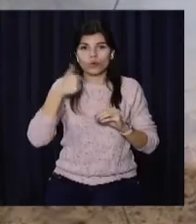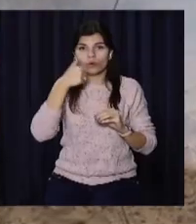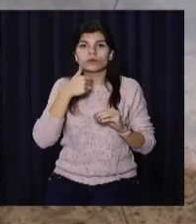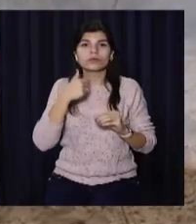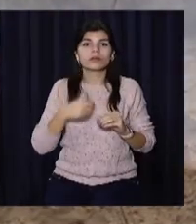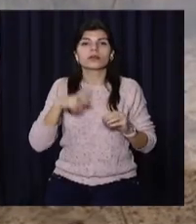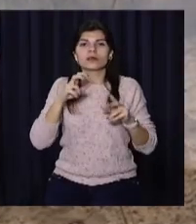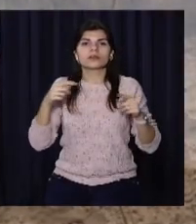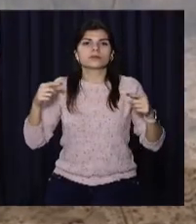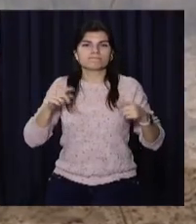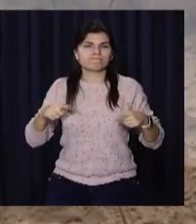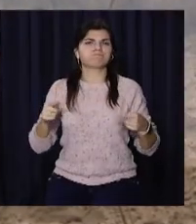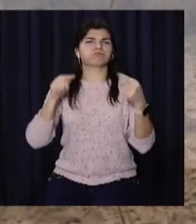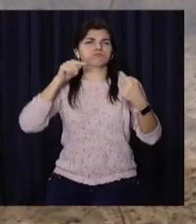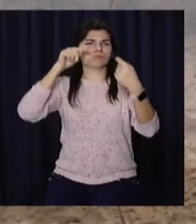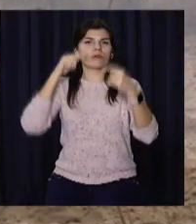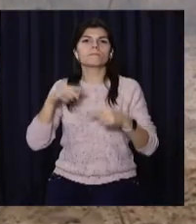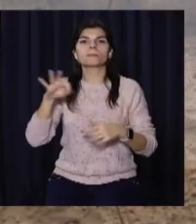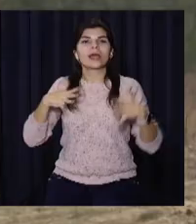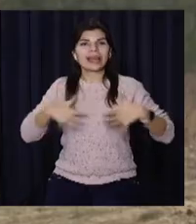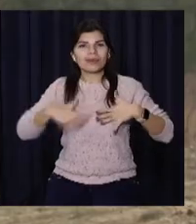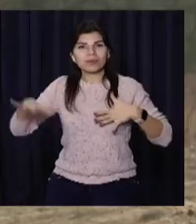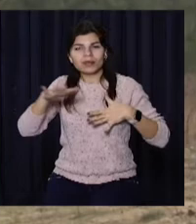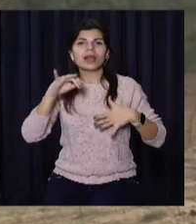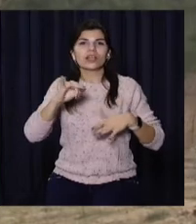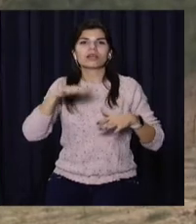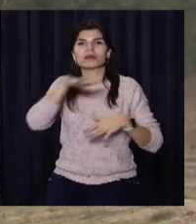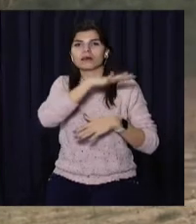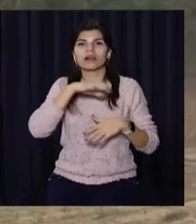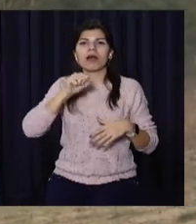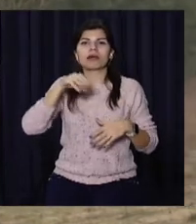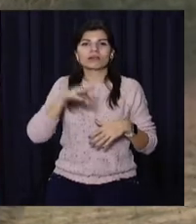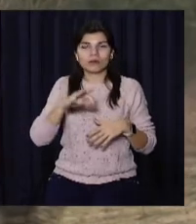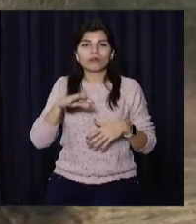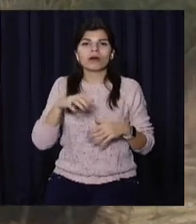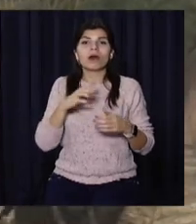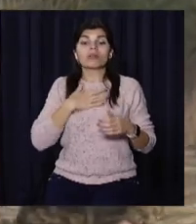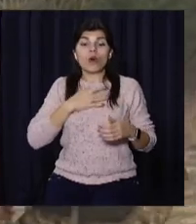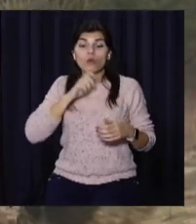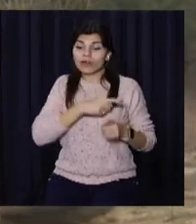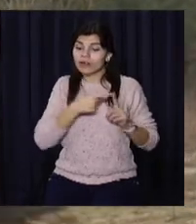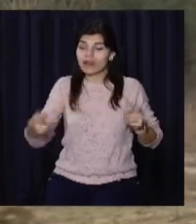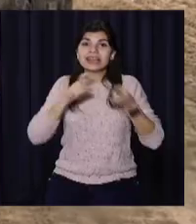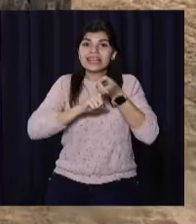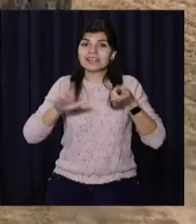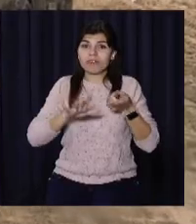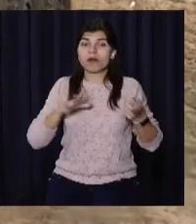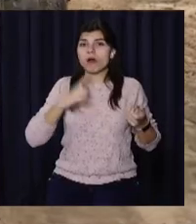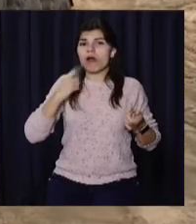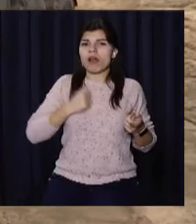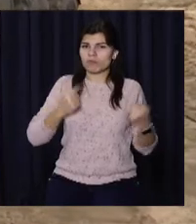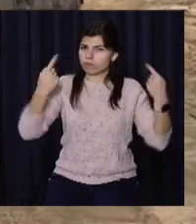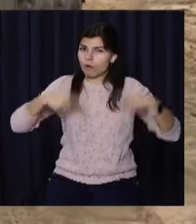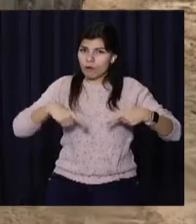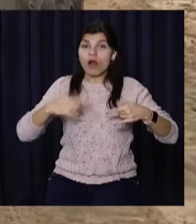2013-2014 років. Революція гідності, окупація Криму та частини Сходу країни. За роки незалежності наша армія була майже